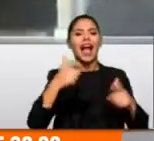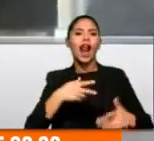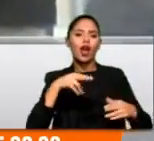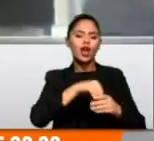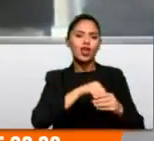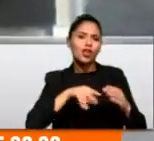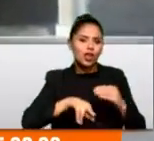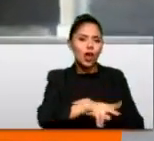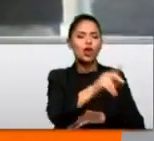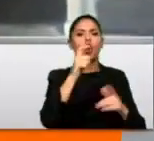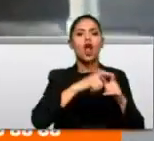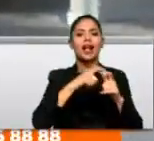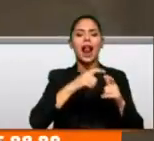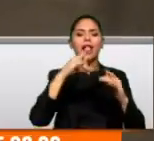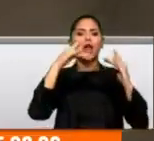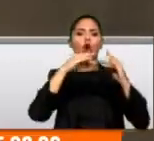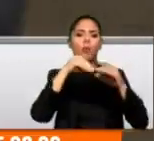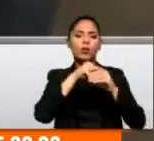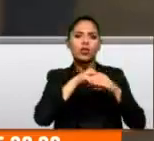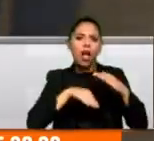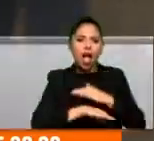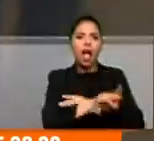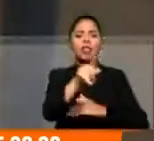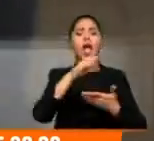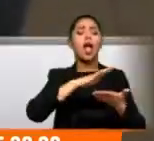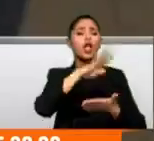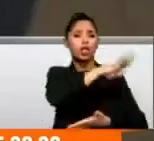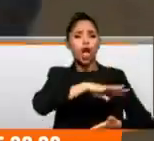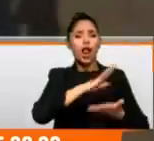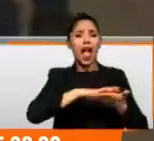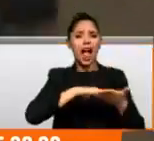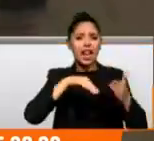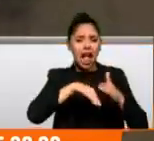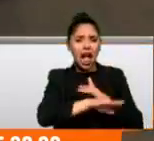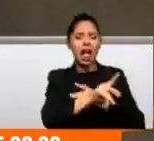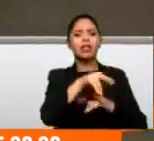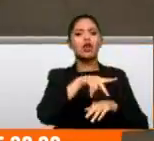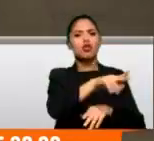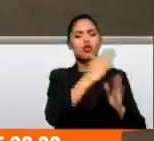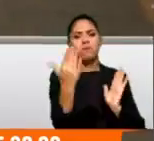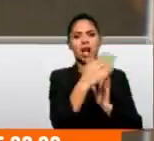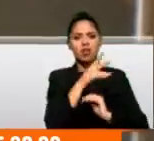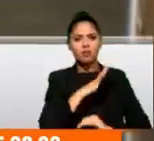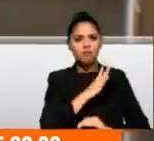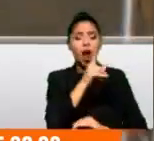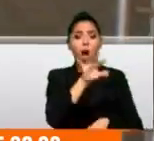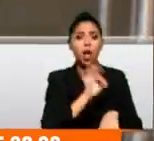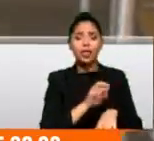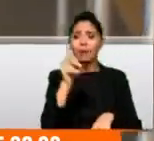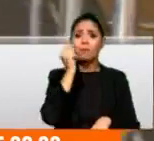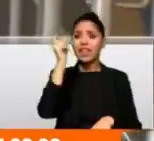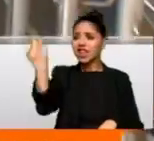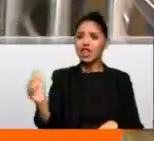Galata Köprüsü'ndeki alt geçide yöneldi. Hüseyin Sezer ve arkadaşları alt geçitten karşıya geçiyordu. İşte tam o sırada bir